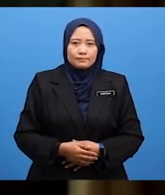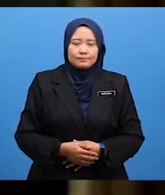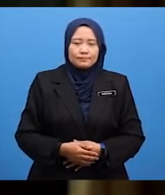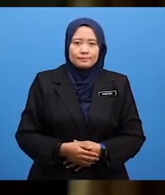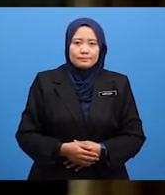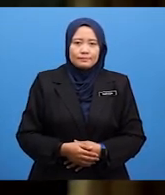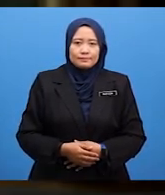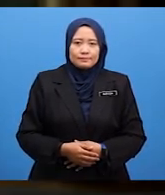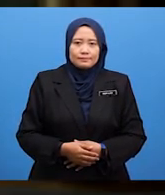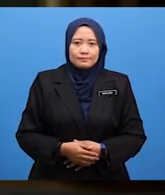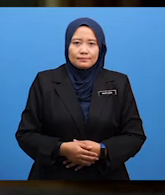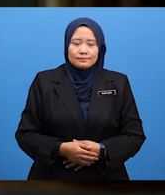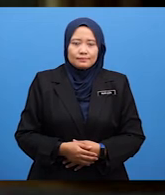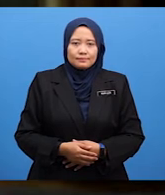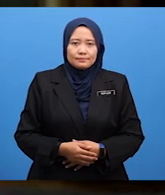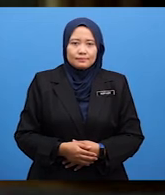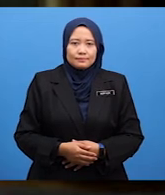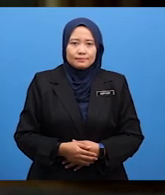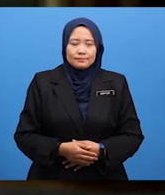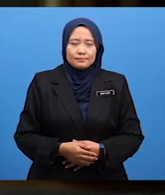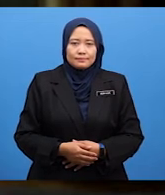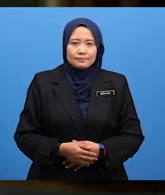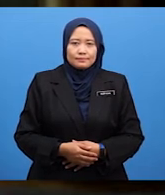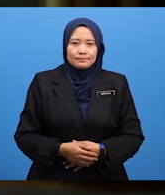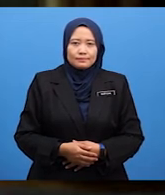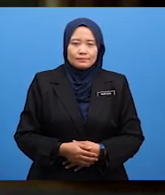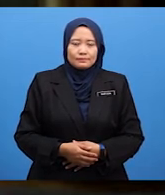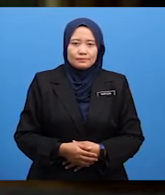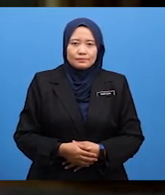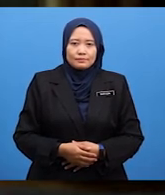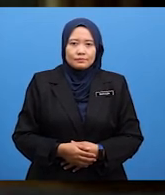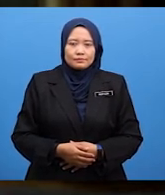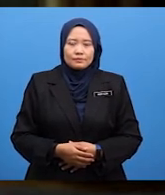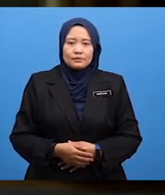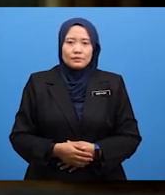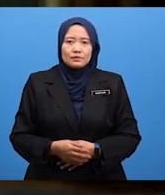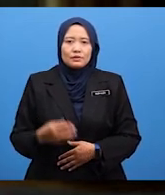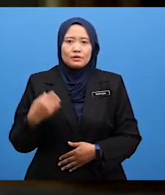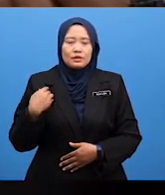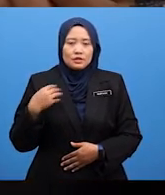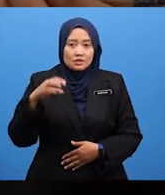Ya. Jadi dalam skill C major, kita mempunyai note pertama iaitu note C,